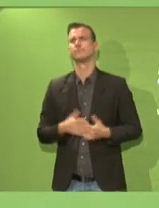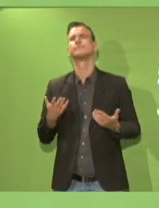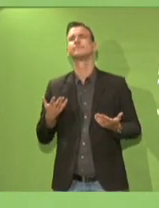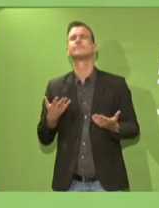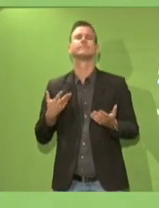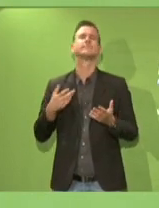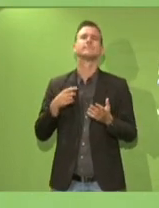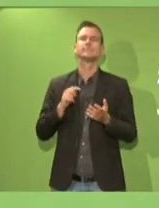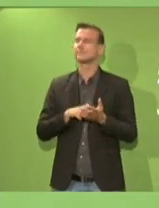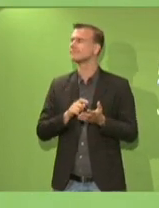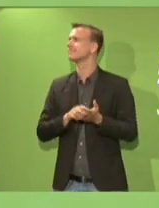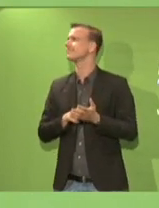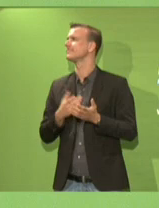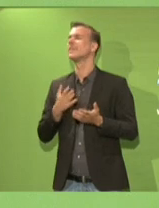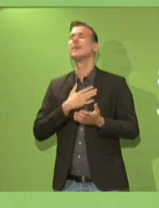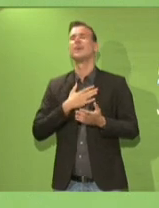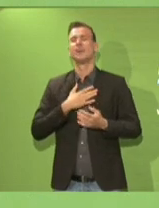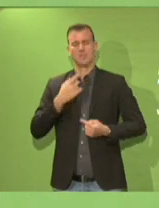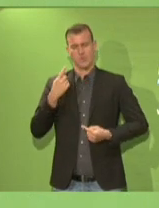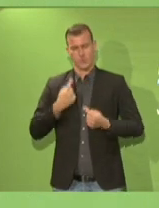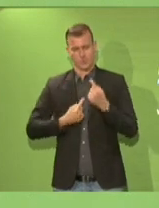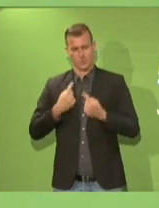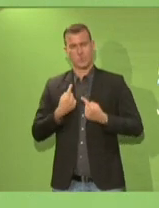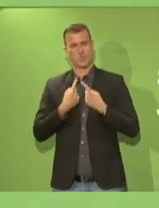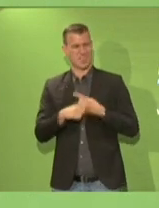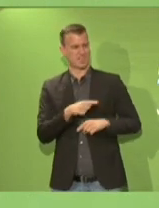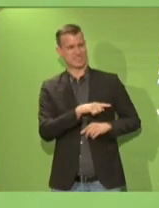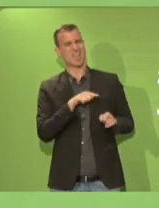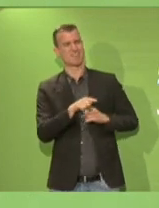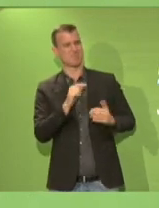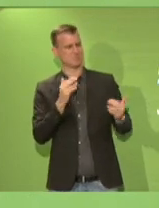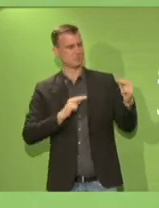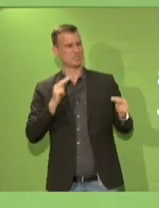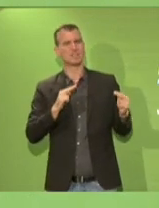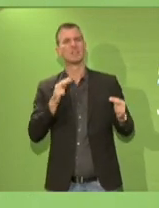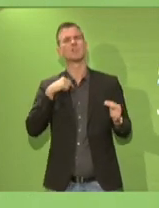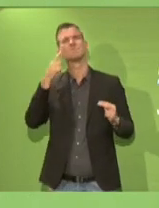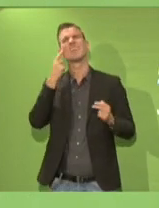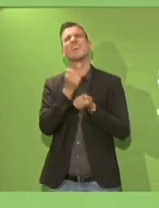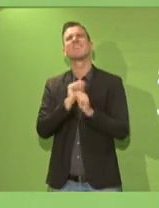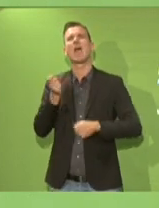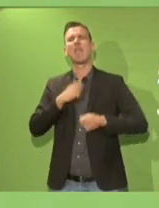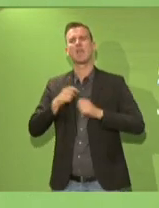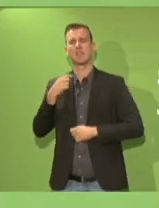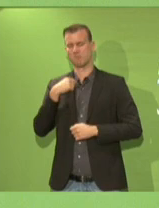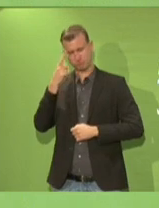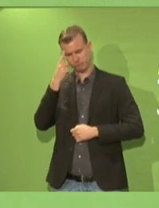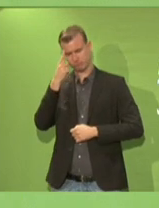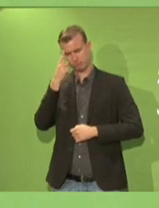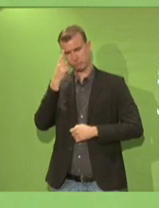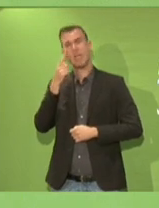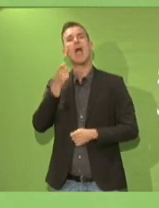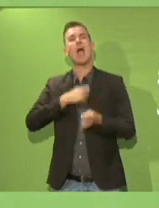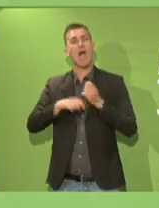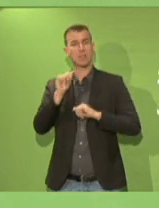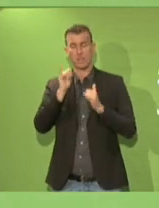Anders als bei der FDP hört bei uns Grünen auch nicht das kritische Denken auf, wenn es um den Freihandel geht. Wir sind für Handel,